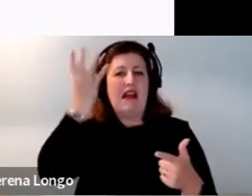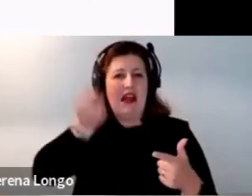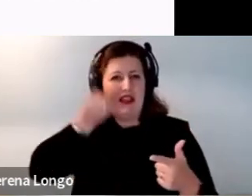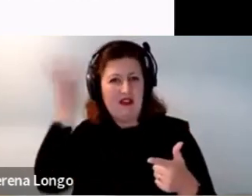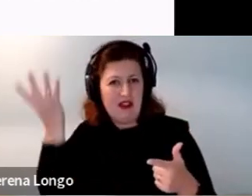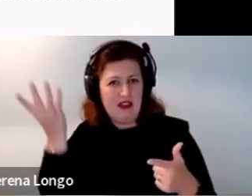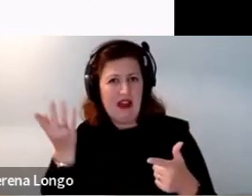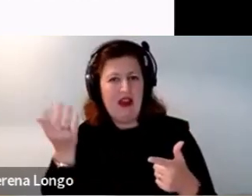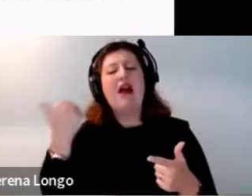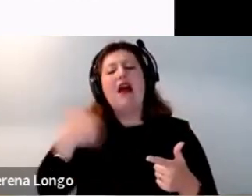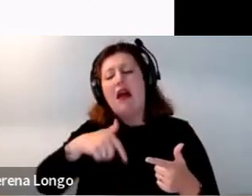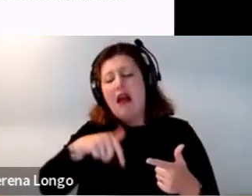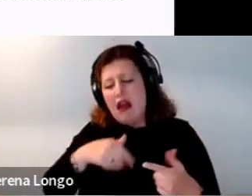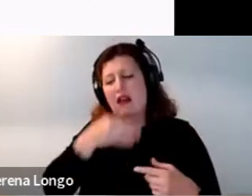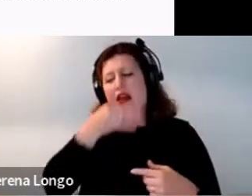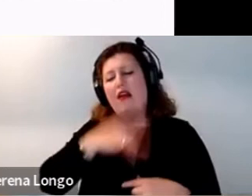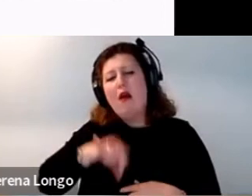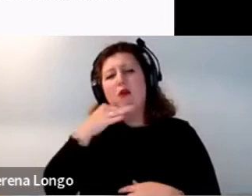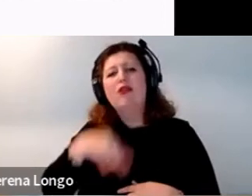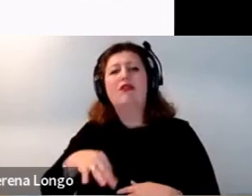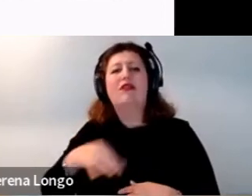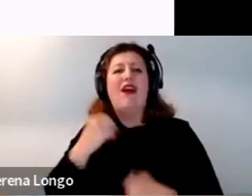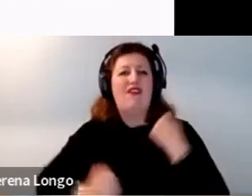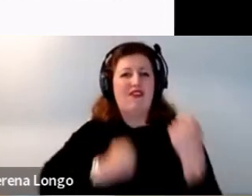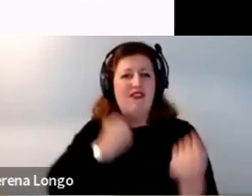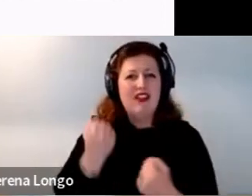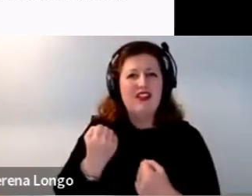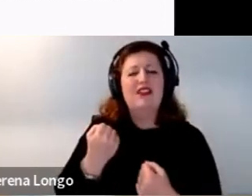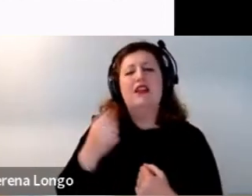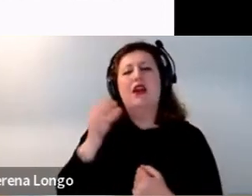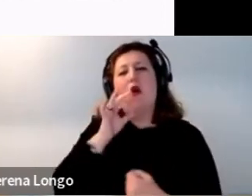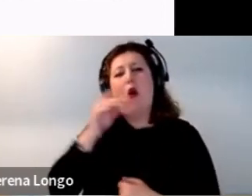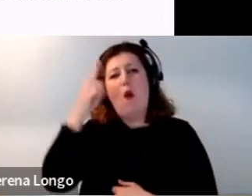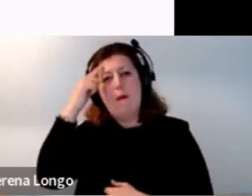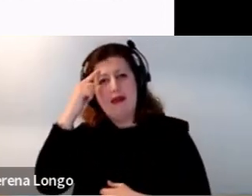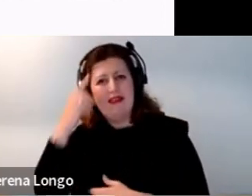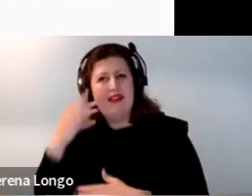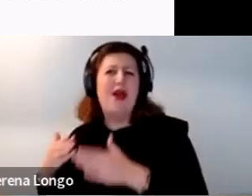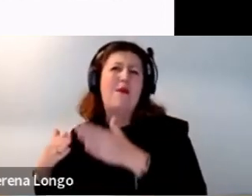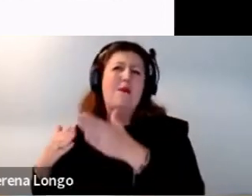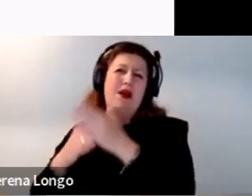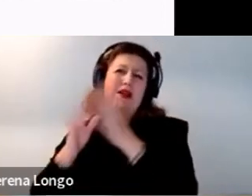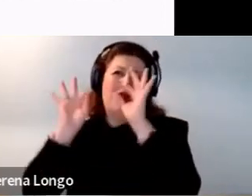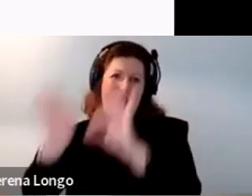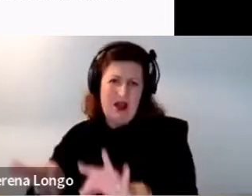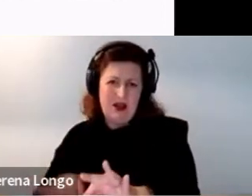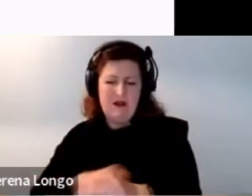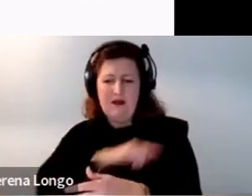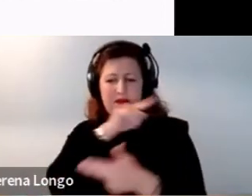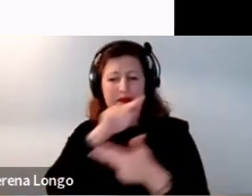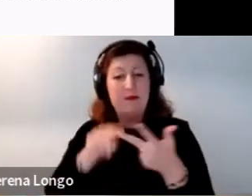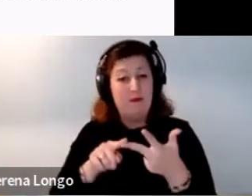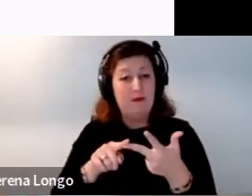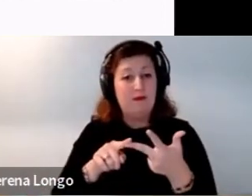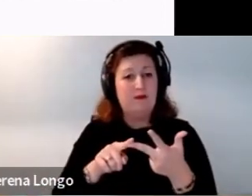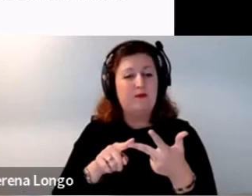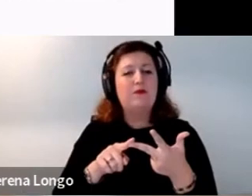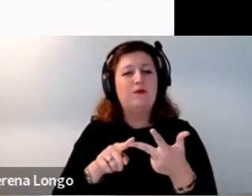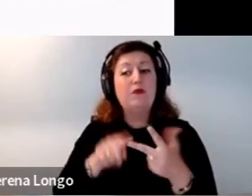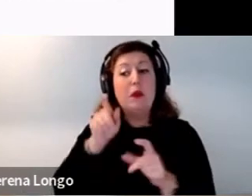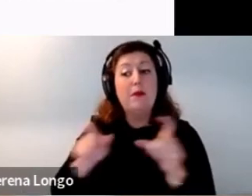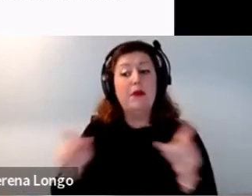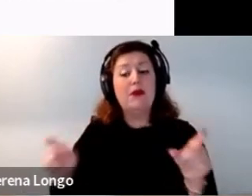pure delle proprie abilità fisiche e mentali, fino al loro massimo potenziale. C, a mettere in grado le persone